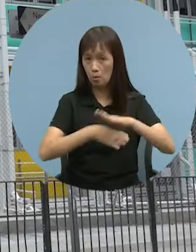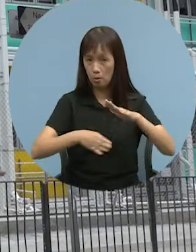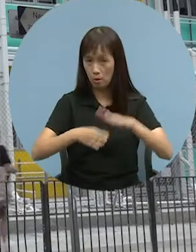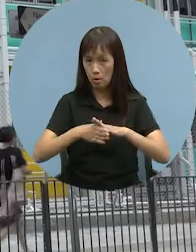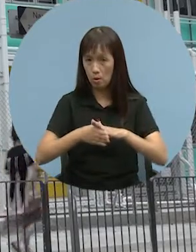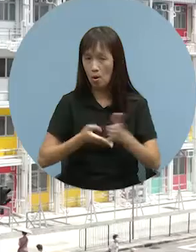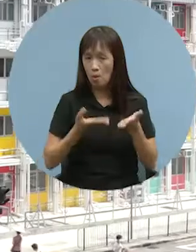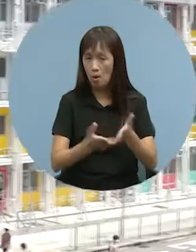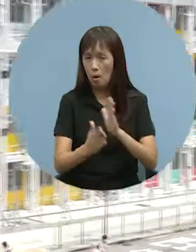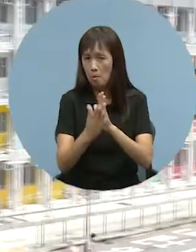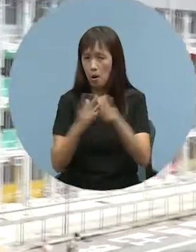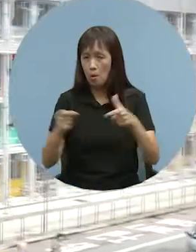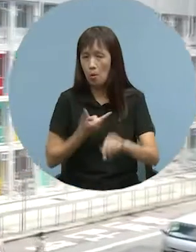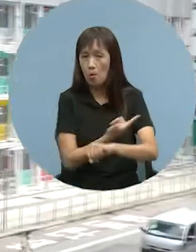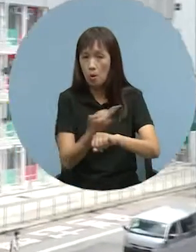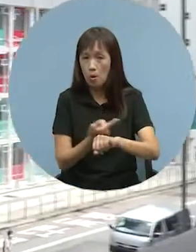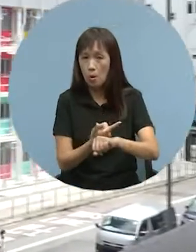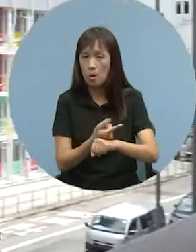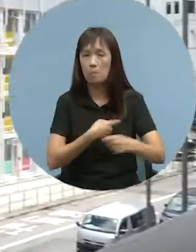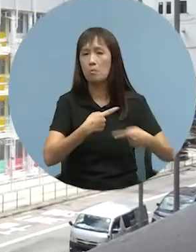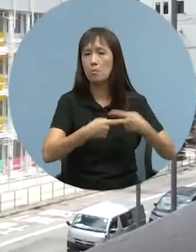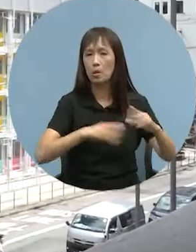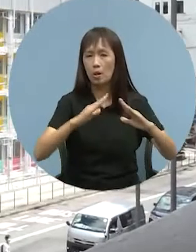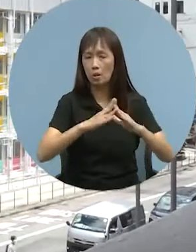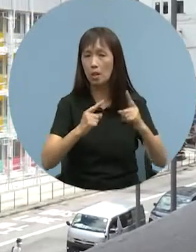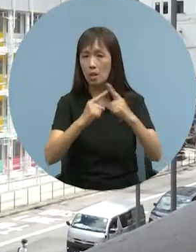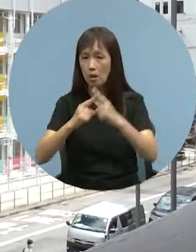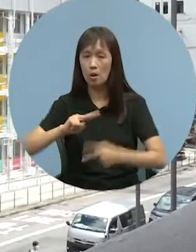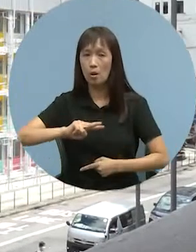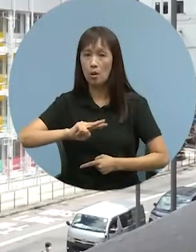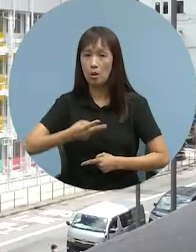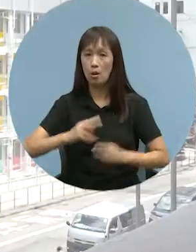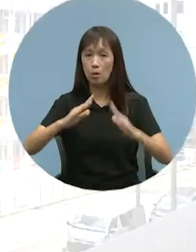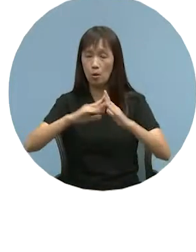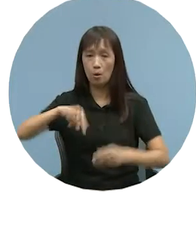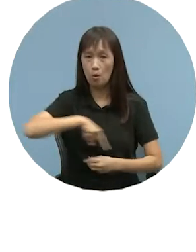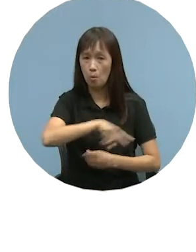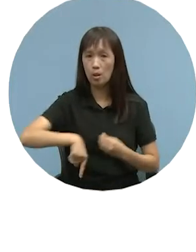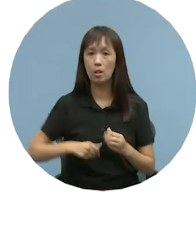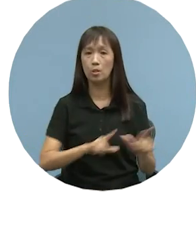候公屋多时居于不适切居所的市民改善居住环境和生活。